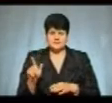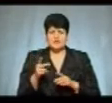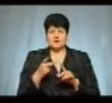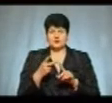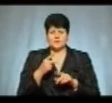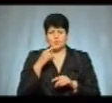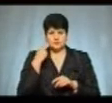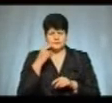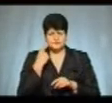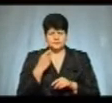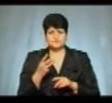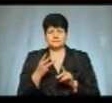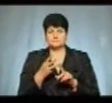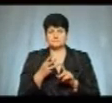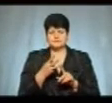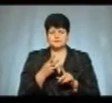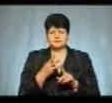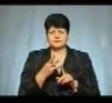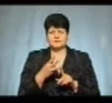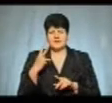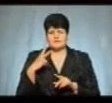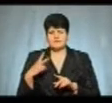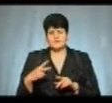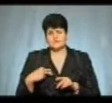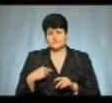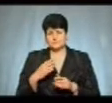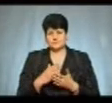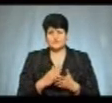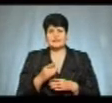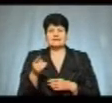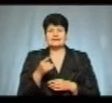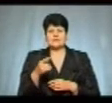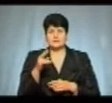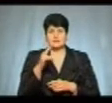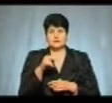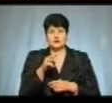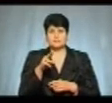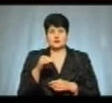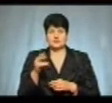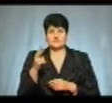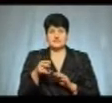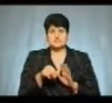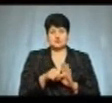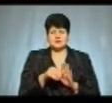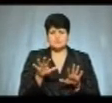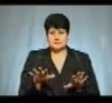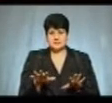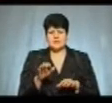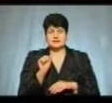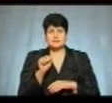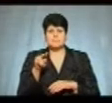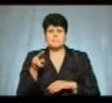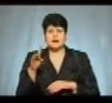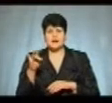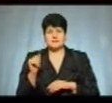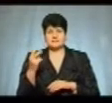росіянин Олександр Логінов, на третьому – француз Мартен Фуркат. Тернополянин Дмитро Підручний на 26-му, Артем Прима на